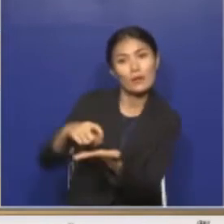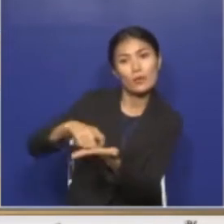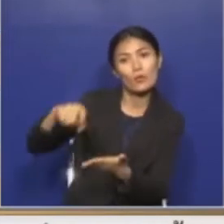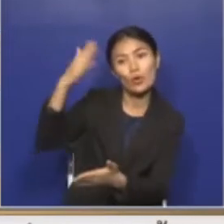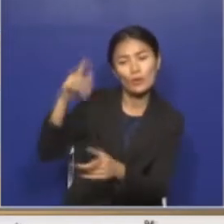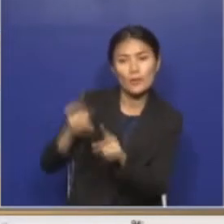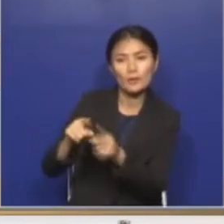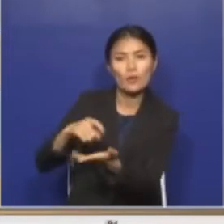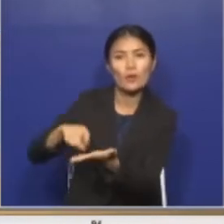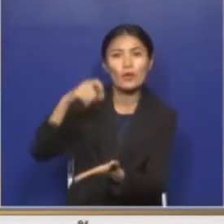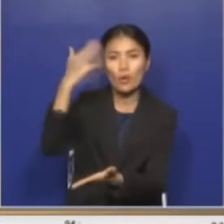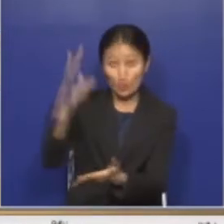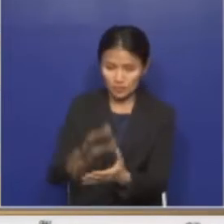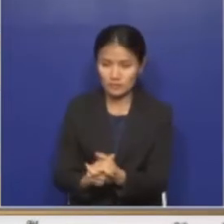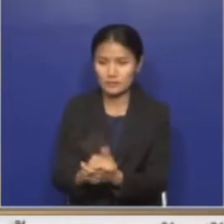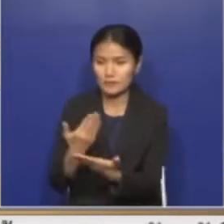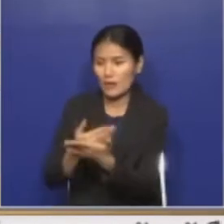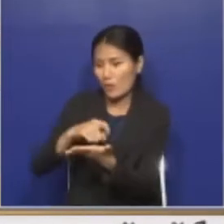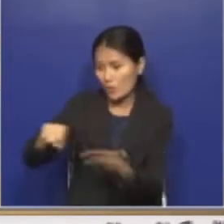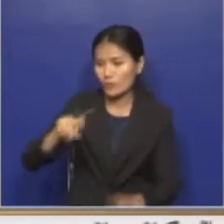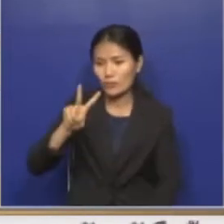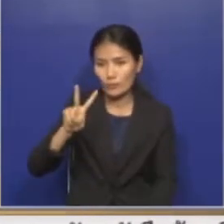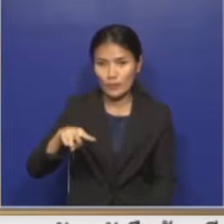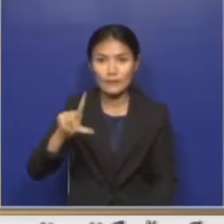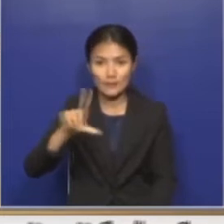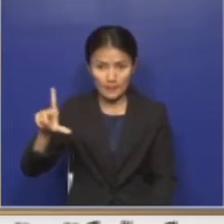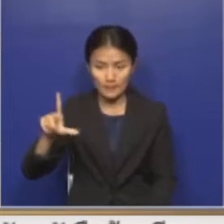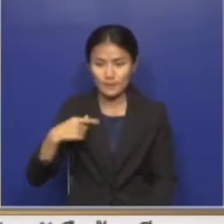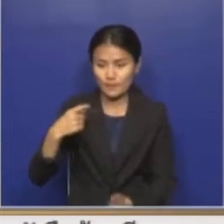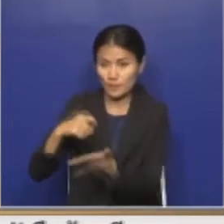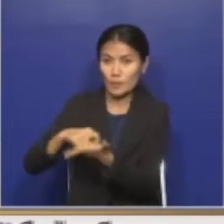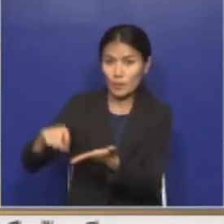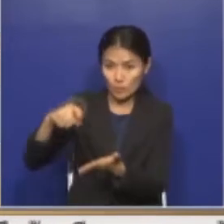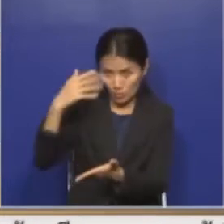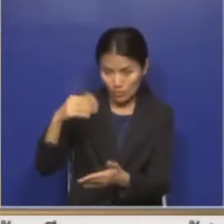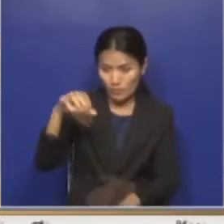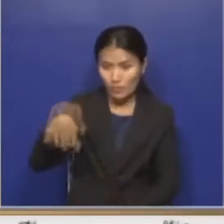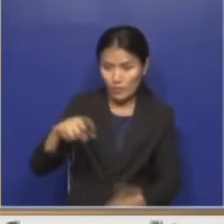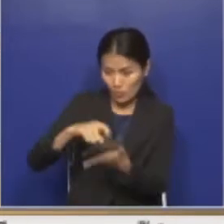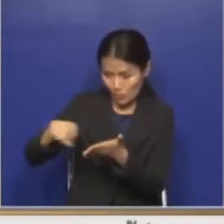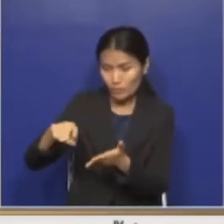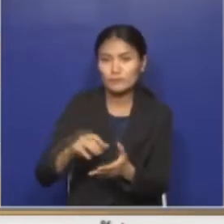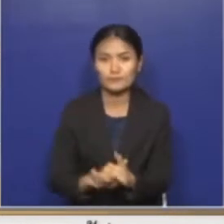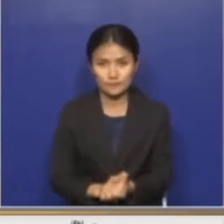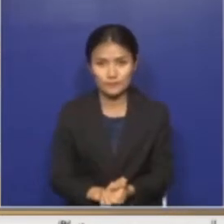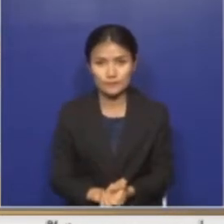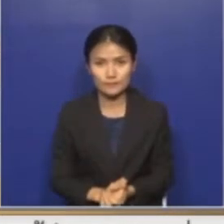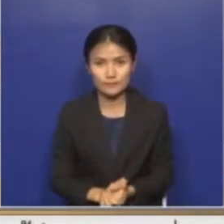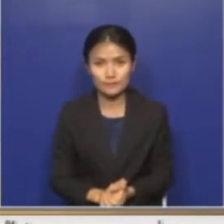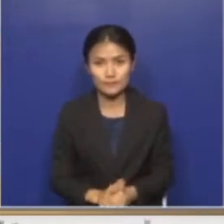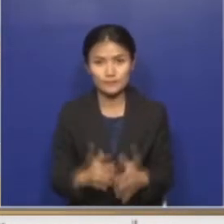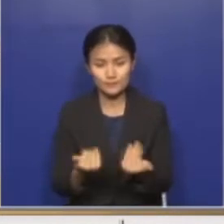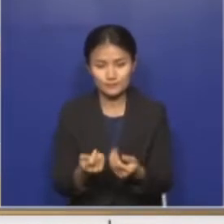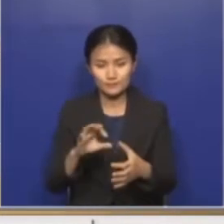การเลี้ยงกบเนี่ยเป็นเงินทั้งหมด 2,000บาทเลยนะครับซึ่งประธานครับถ้าไม่ทำ